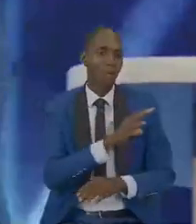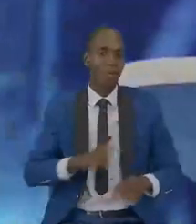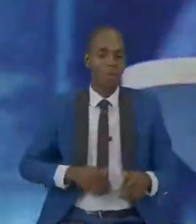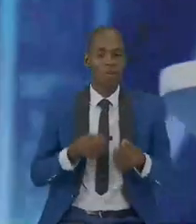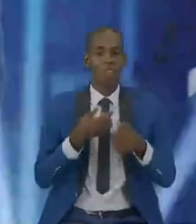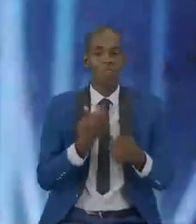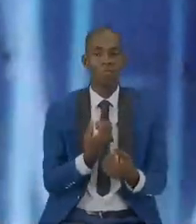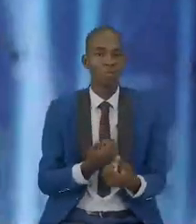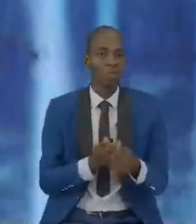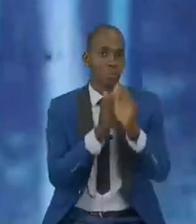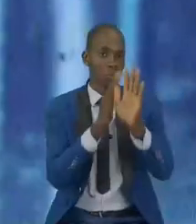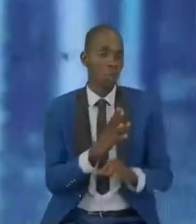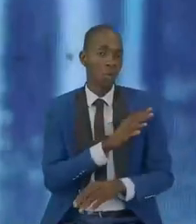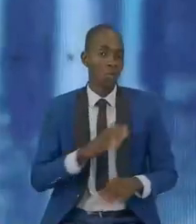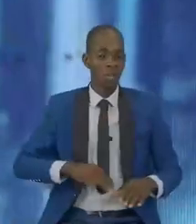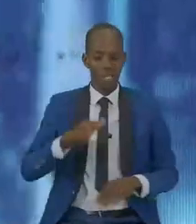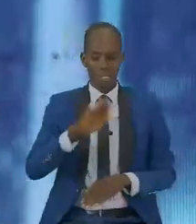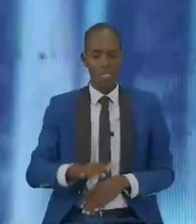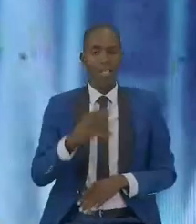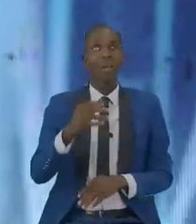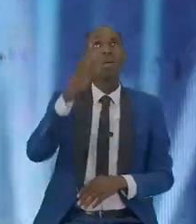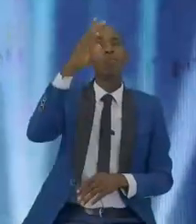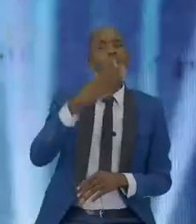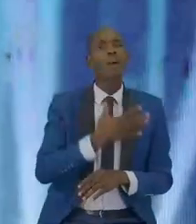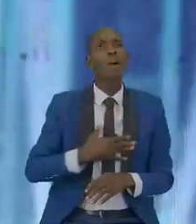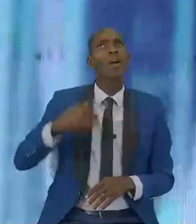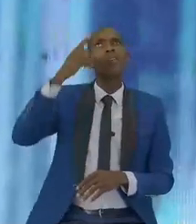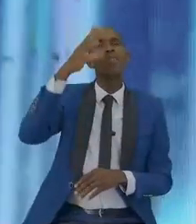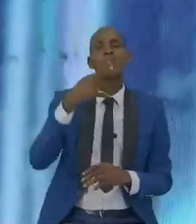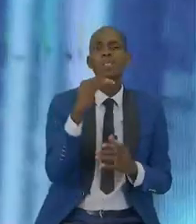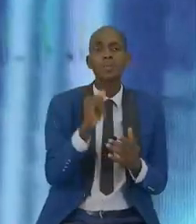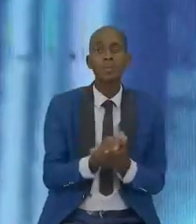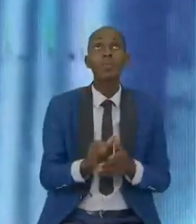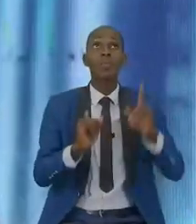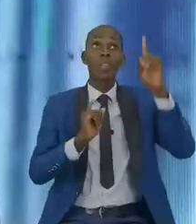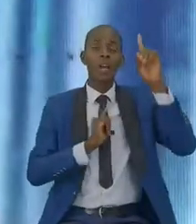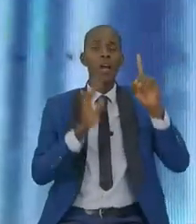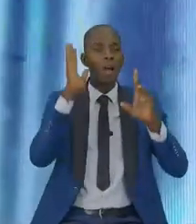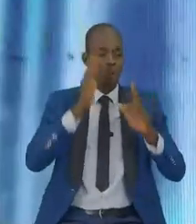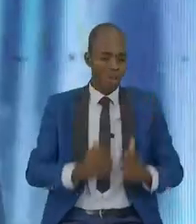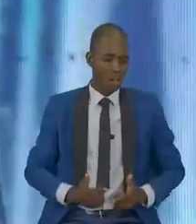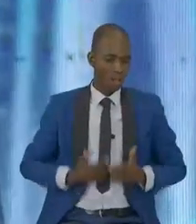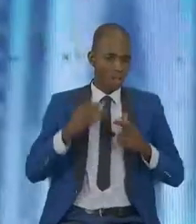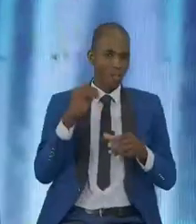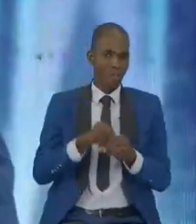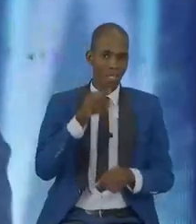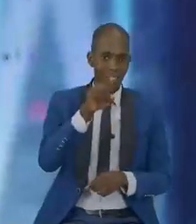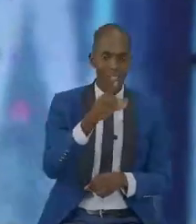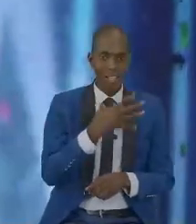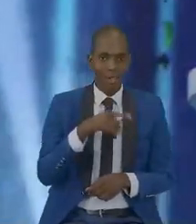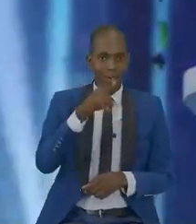te tourner vers le Sauveur. Tu deviendras un suiveur, un disciple de Christ, un enfant de Dieu. Et Dieu dit que